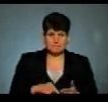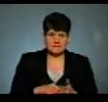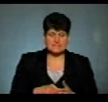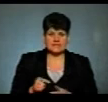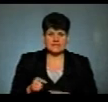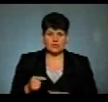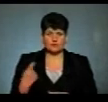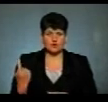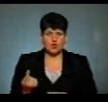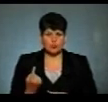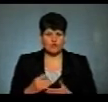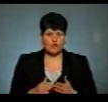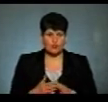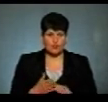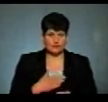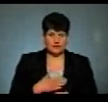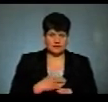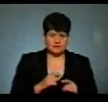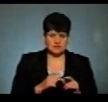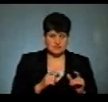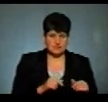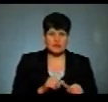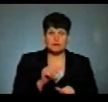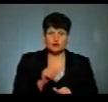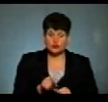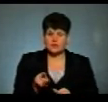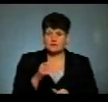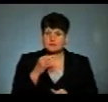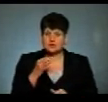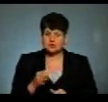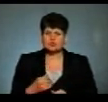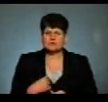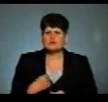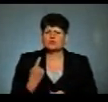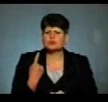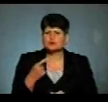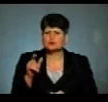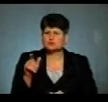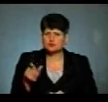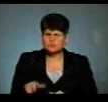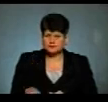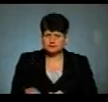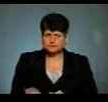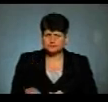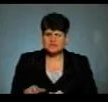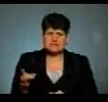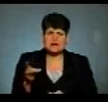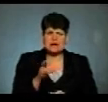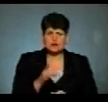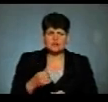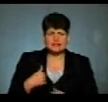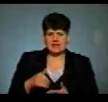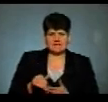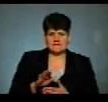Тернопільської області в умовах нашого лікувального закладу. Окрім того, я вам скажу, що ми жодному пацієнту із районів області